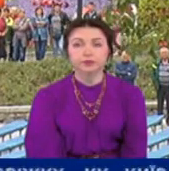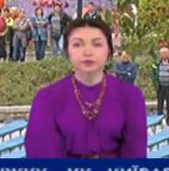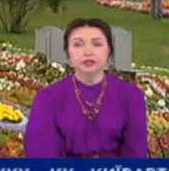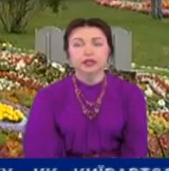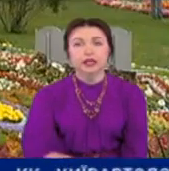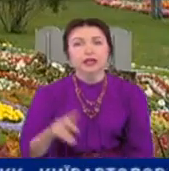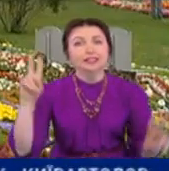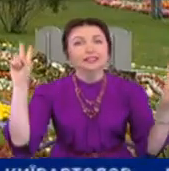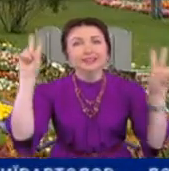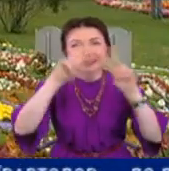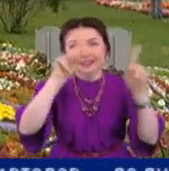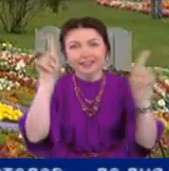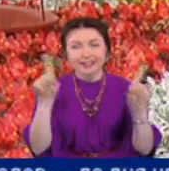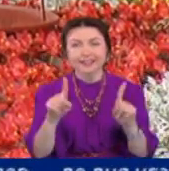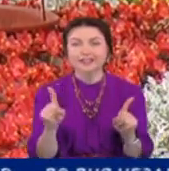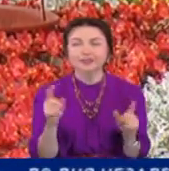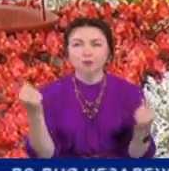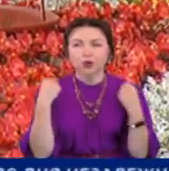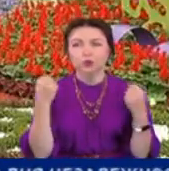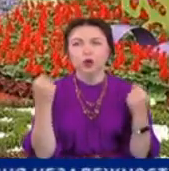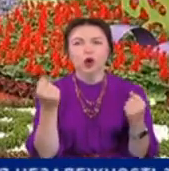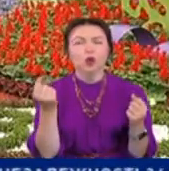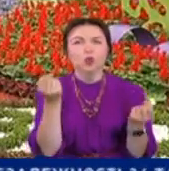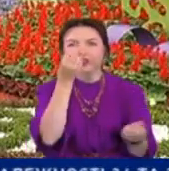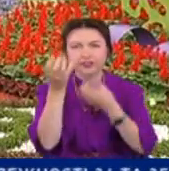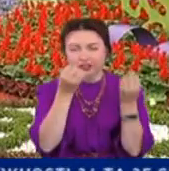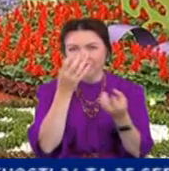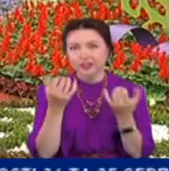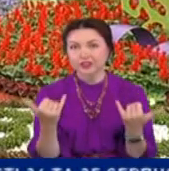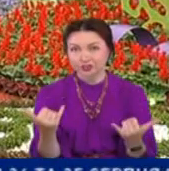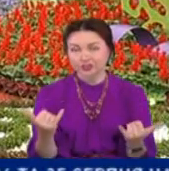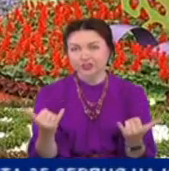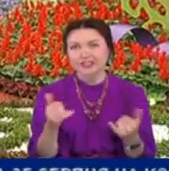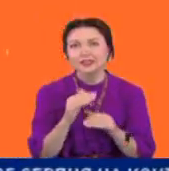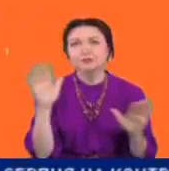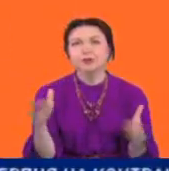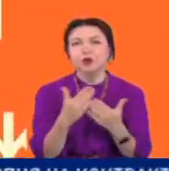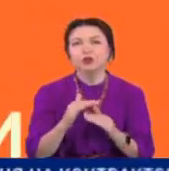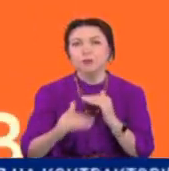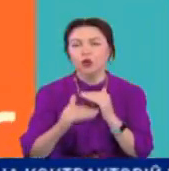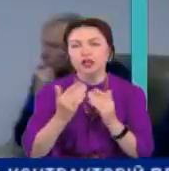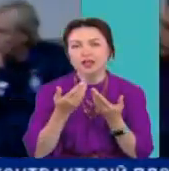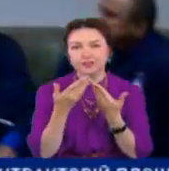Зірки спорту у квітах. На співочому полі відкрилася щорічна флористична виставка.